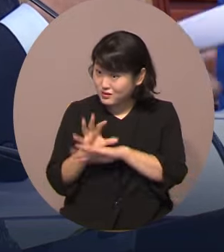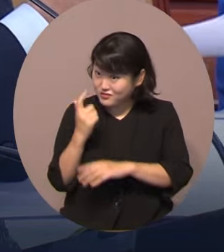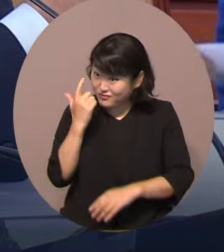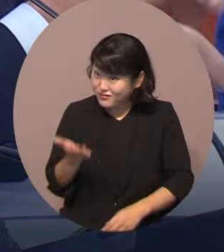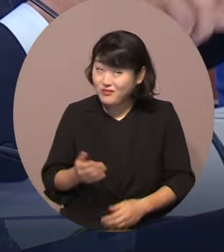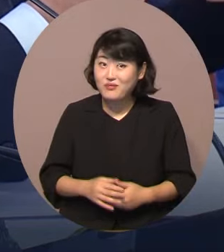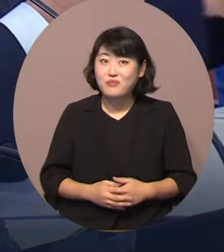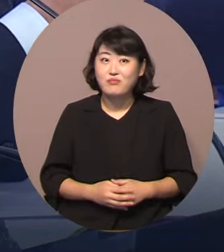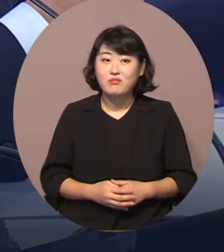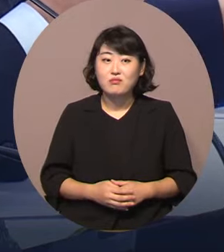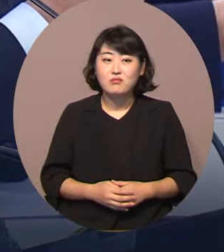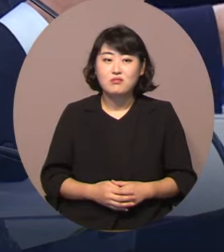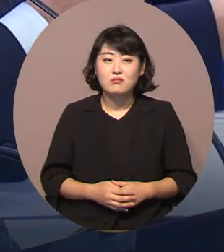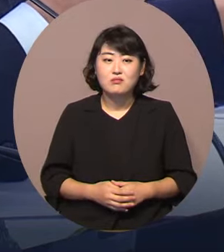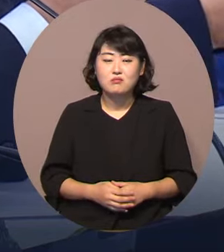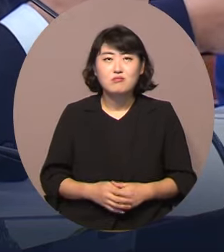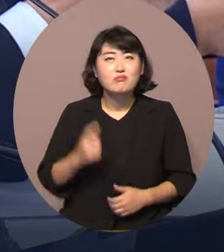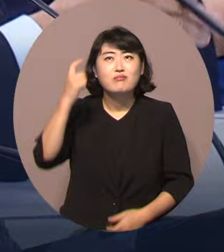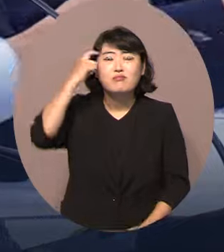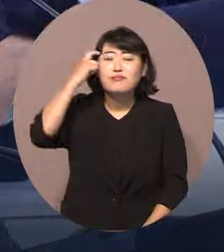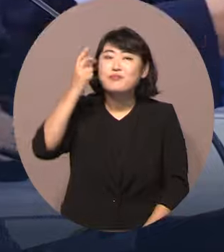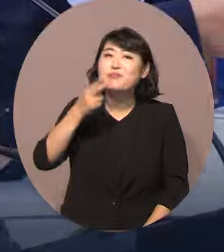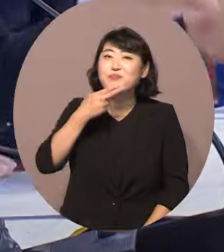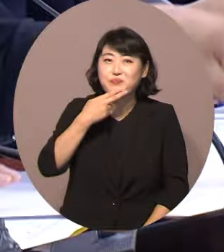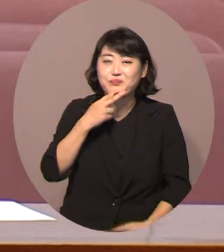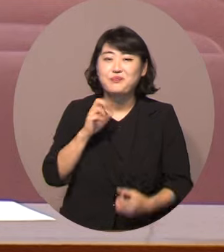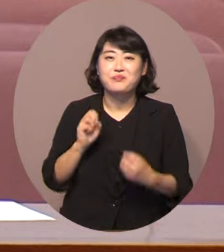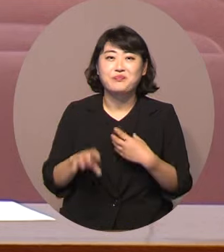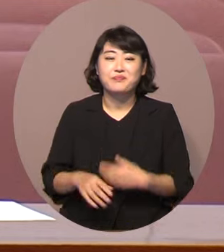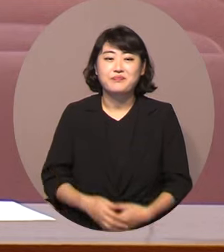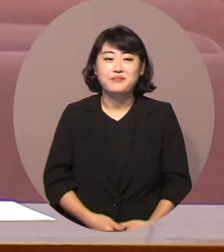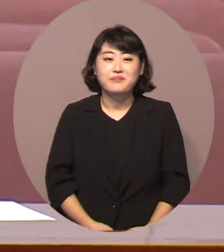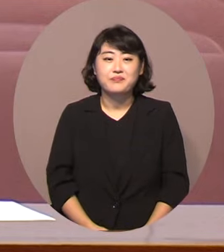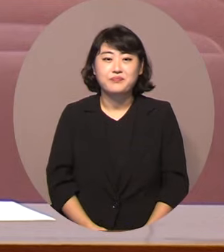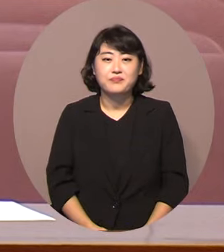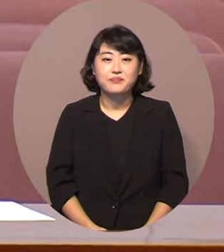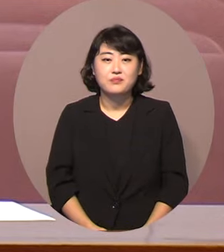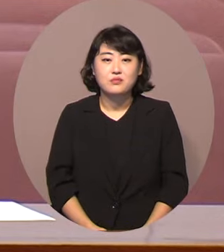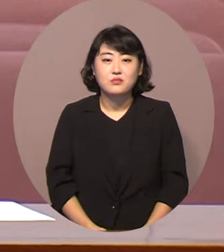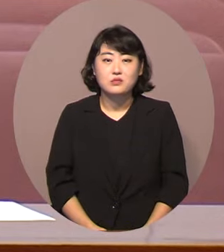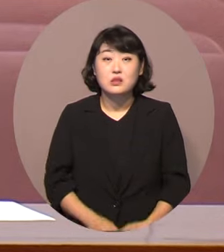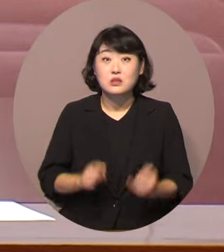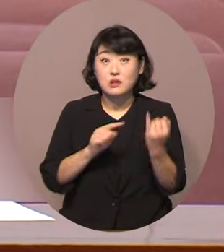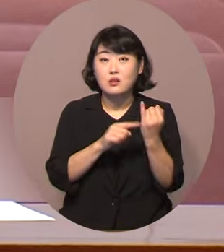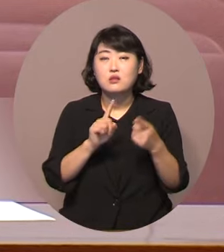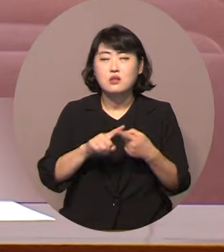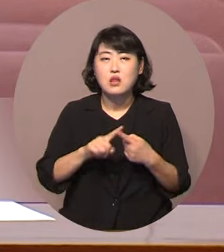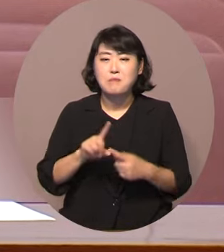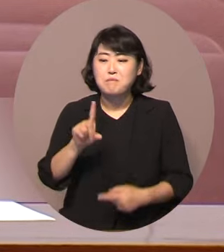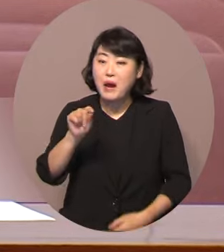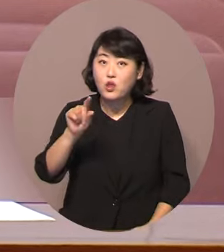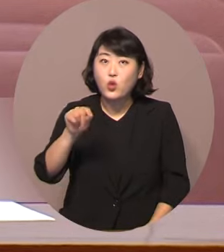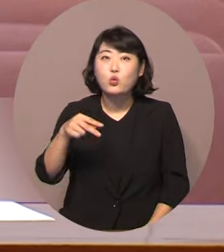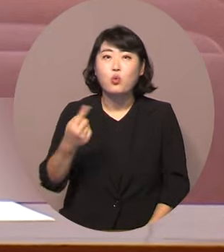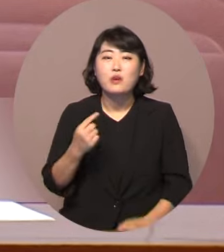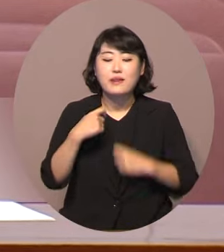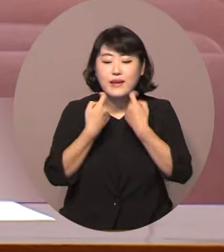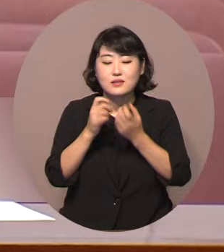사셨어요 구체적으로는 생각이 안납니다 이에 대해이 후보자는 만